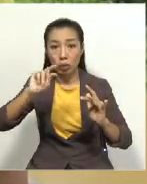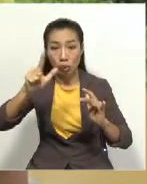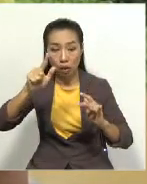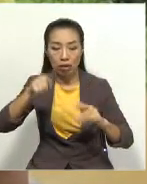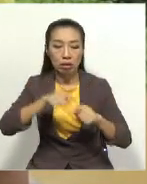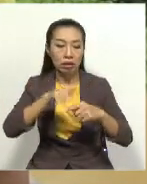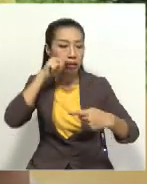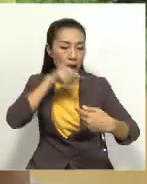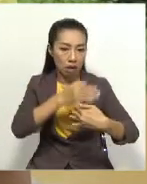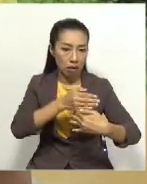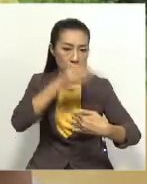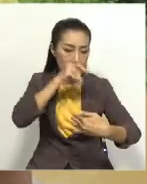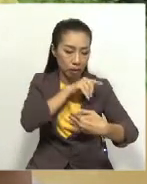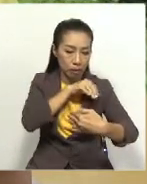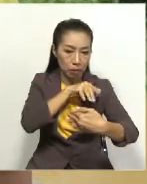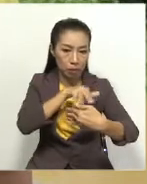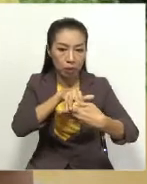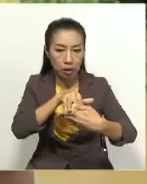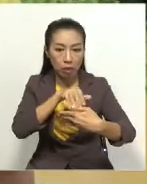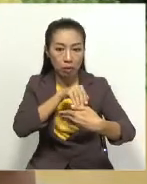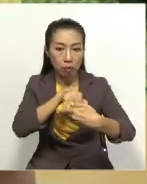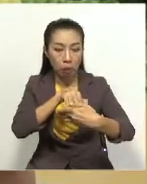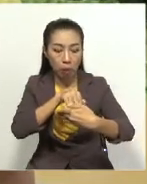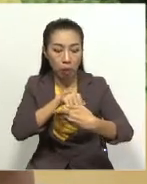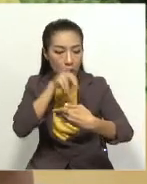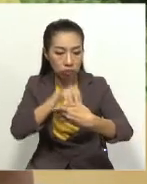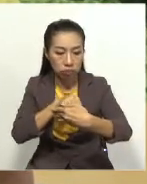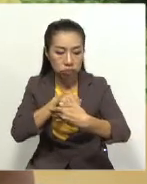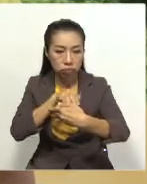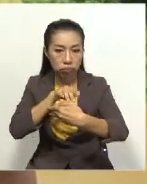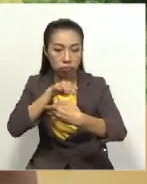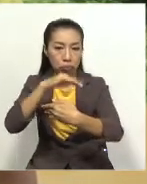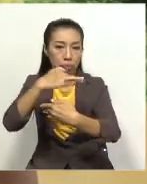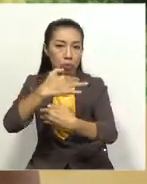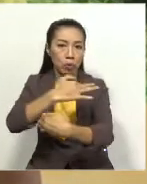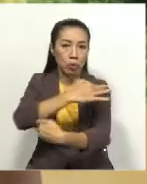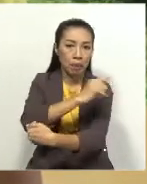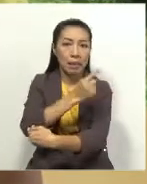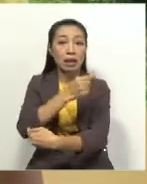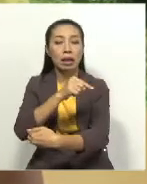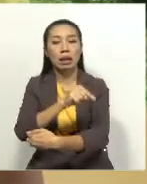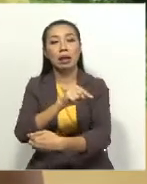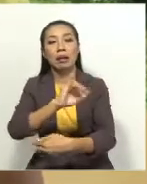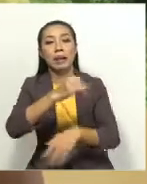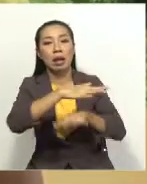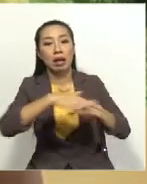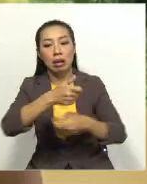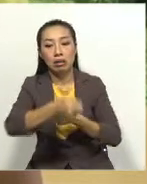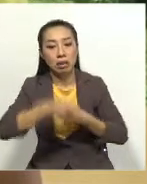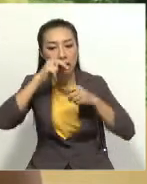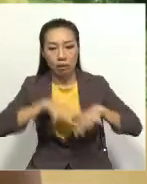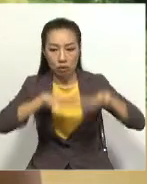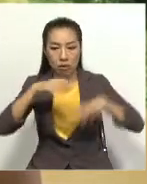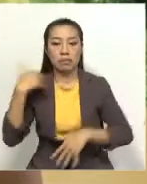ประตูน้ำที่ปิดเนี่ยมันก็จะเทอะสวนกลับไปก็จะทำให้อาจจะไปท่วมพื้นที่การเกษตรของพี่น้องเ